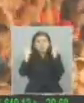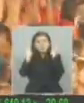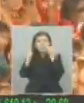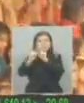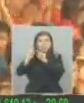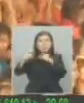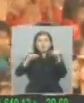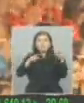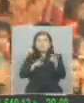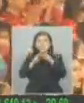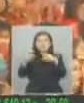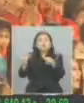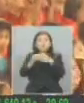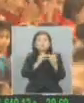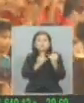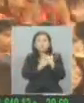คว้าชัยชนะให้ได้